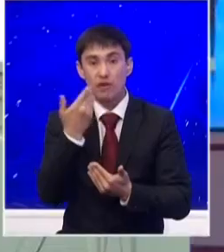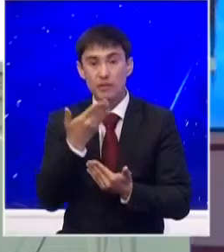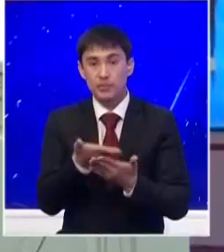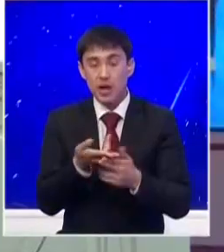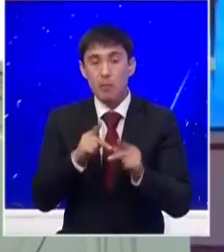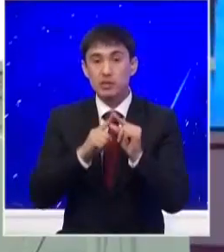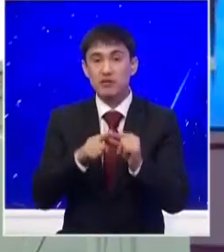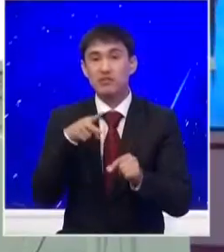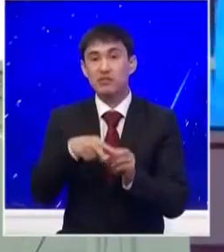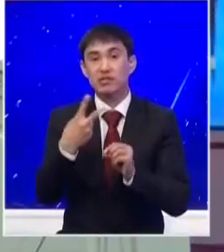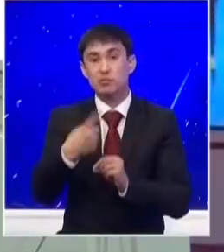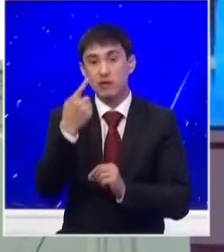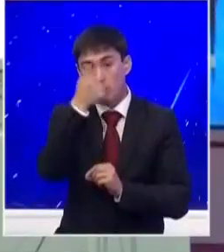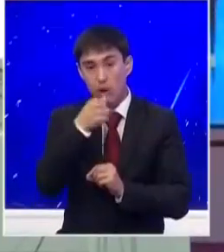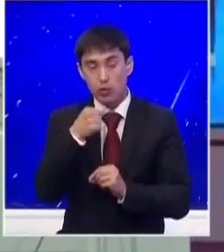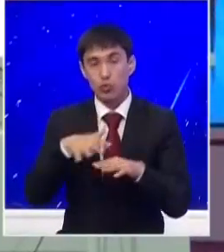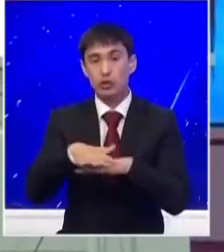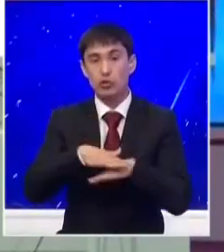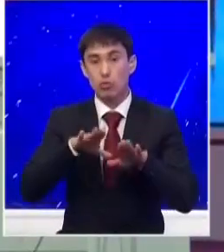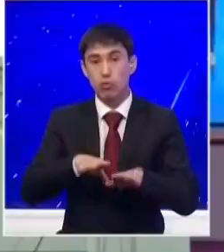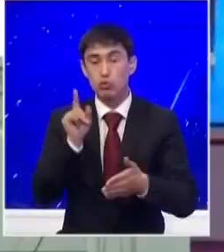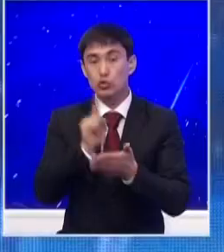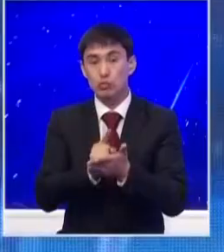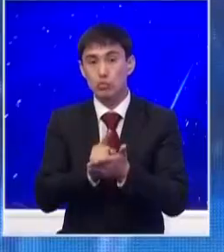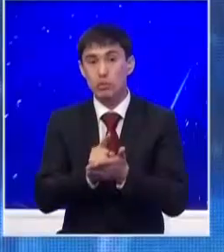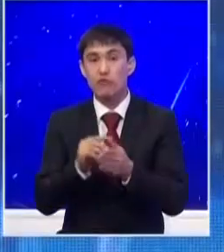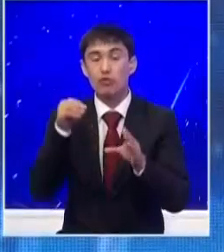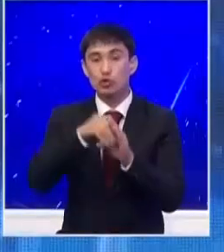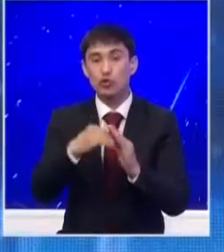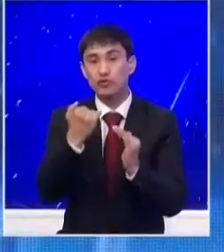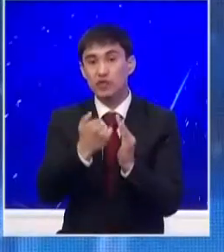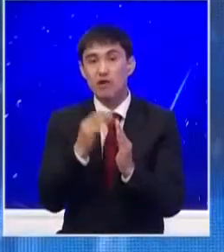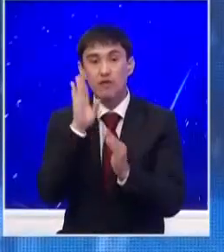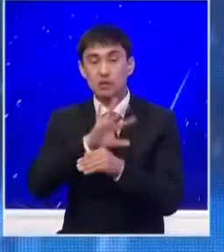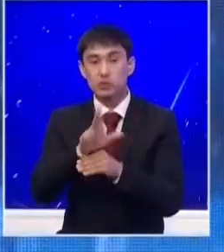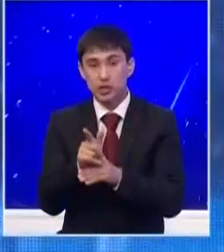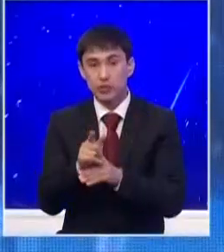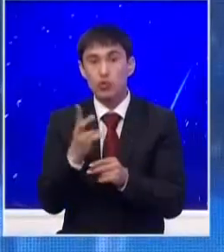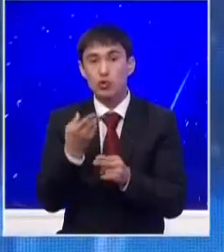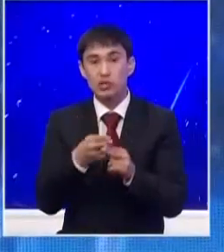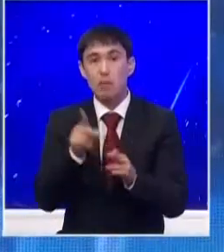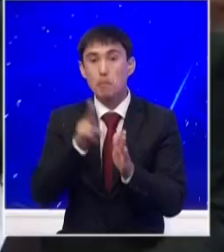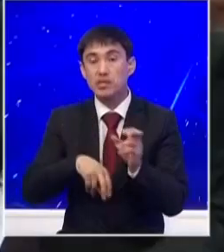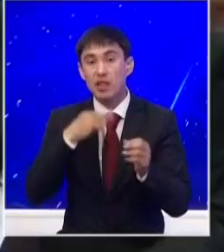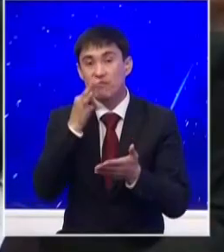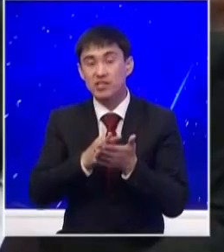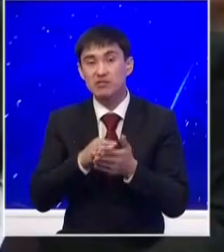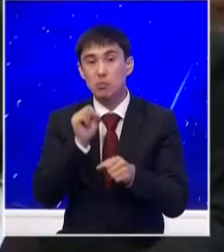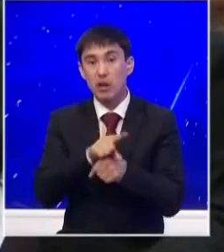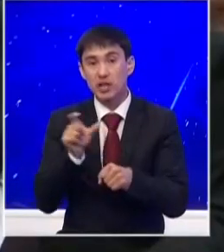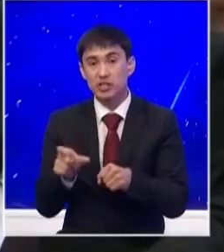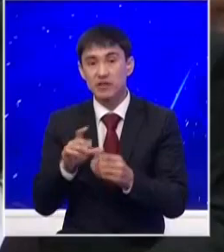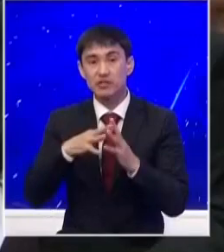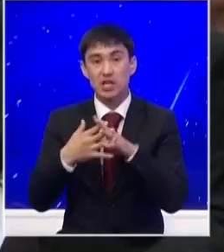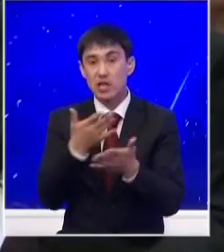по их словам в 2021 году населенный пункт должен был быть включен в систему водоснабжения но из-за безответственности подрядчика